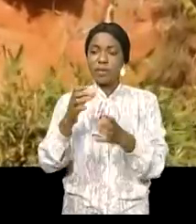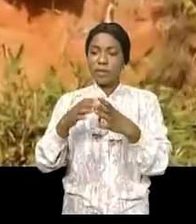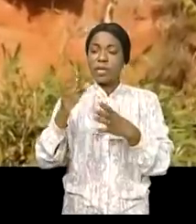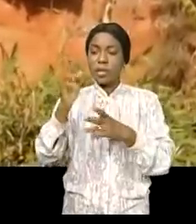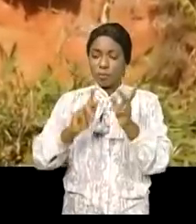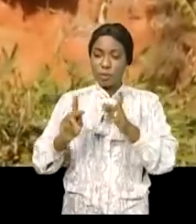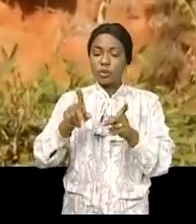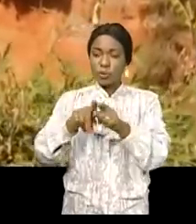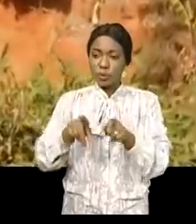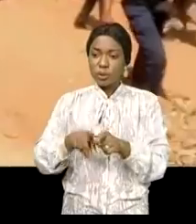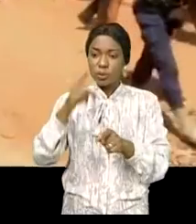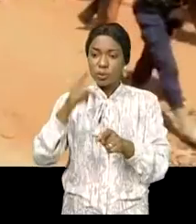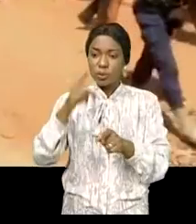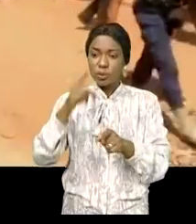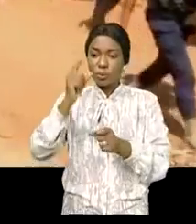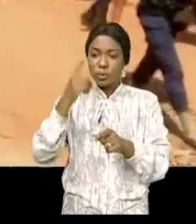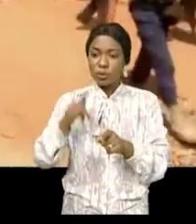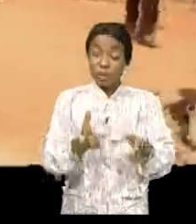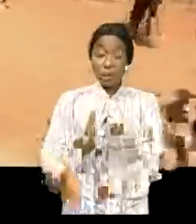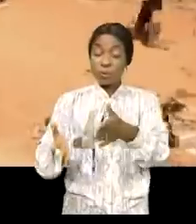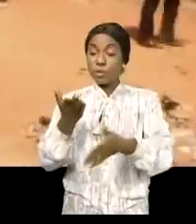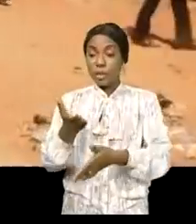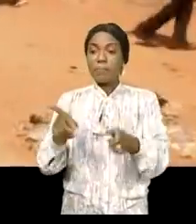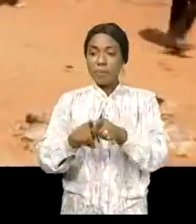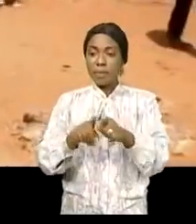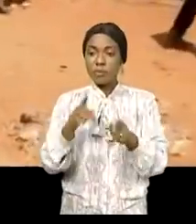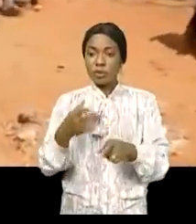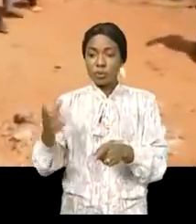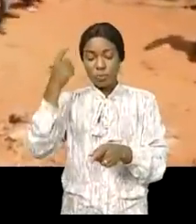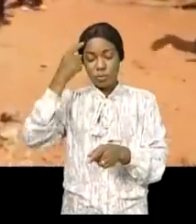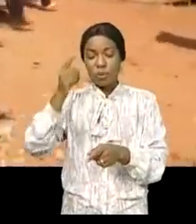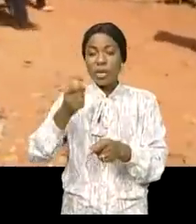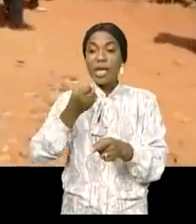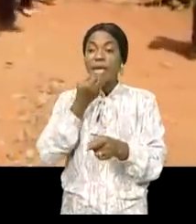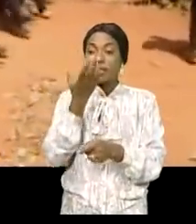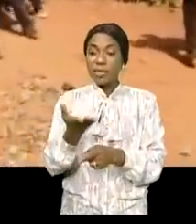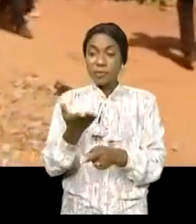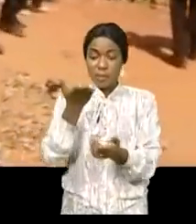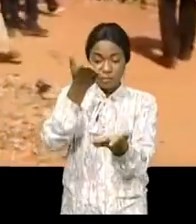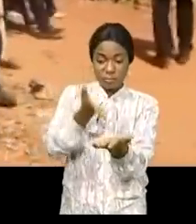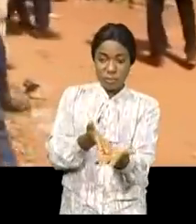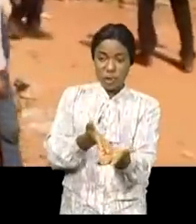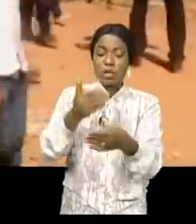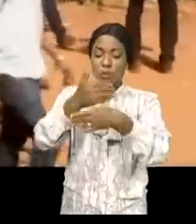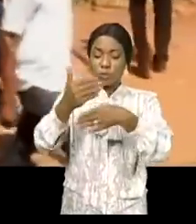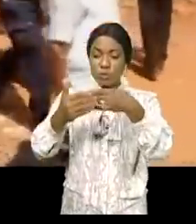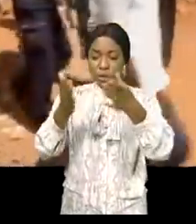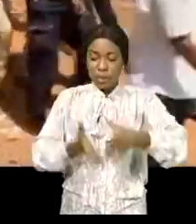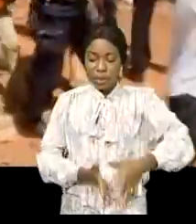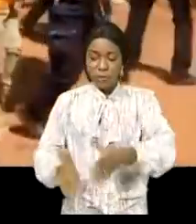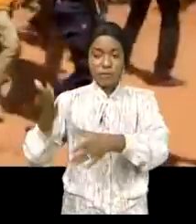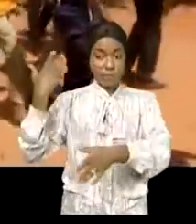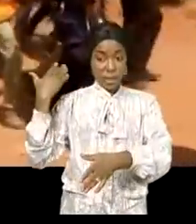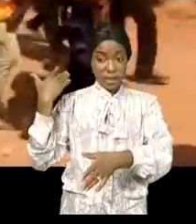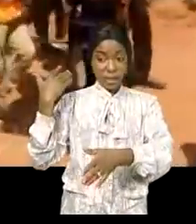aussi, de bien protéger les ouvrages. La même chose pour Chilejulu. Ce n'est pas qu'on a conçu des caniveaux et nous, à notre tour,